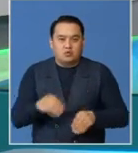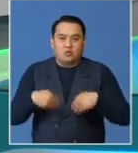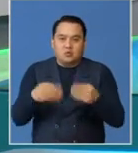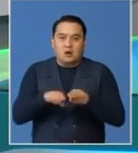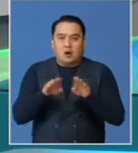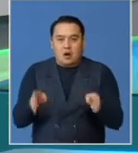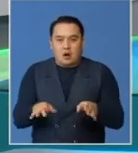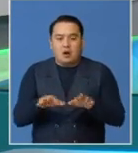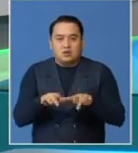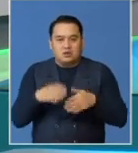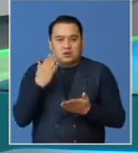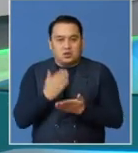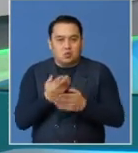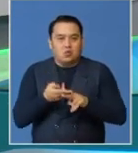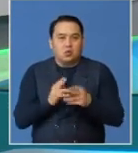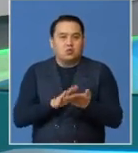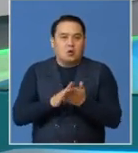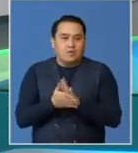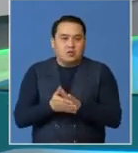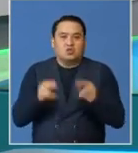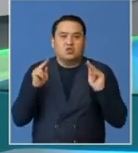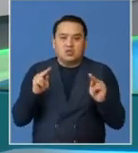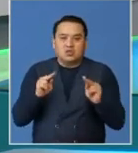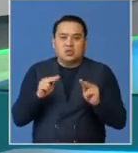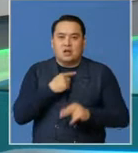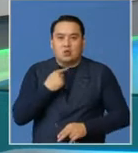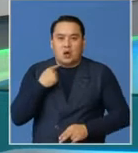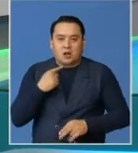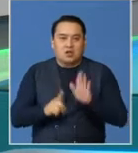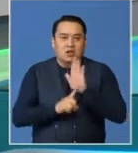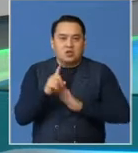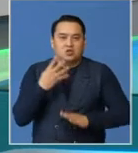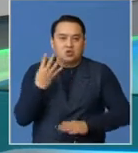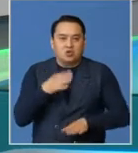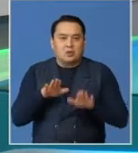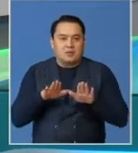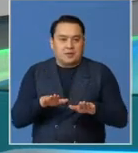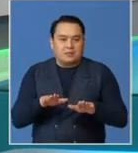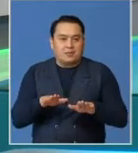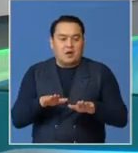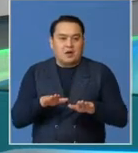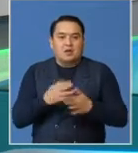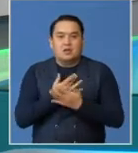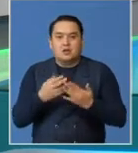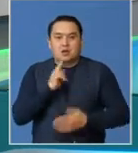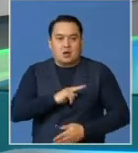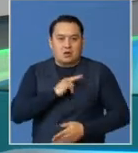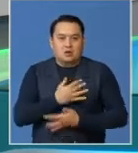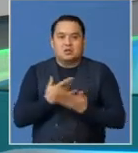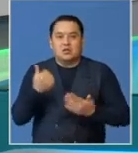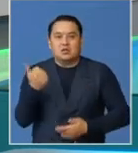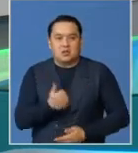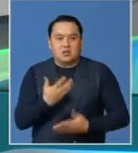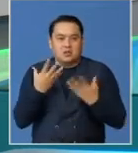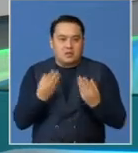кассе стоят. Именно такие условия уголки честности заработали в Талдыкургане сразу в 4 учреждениях. Некоторые из них работают уже